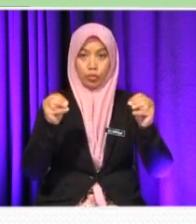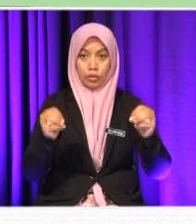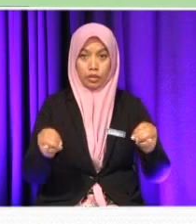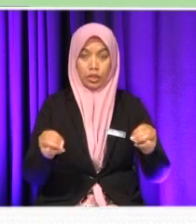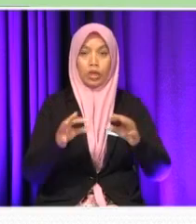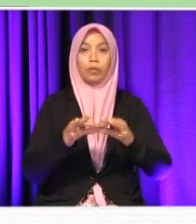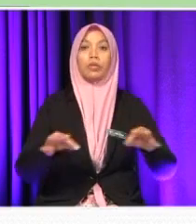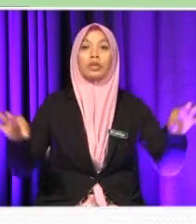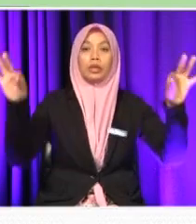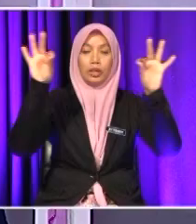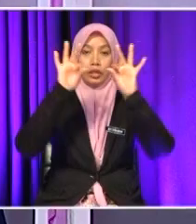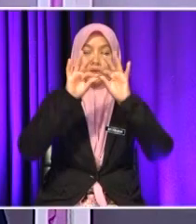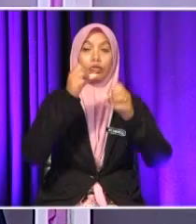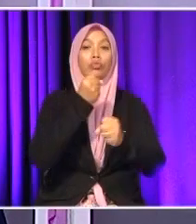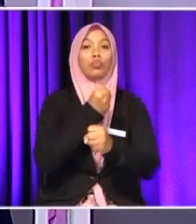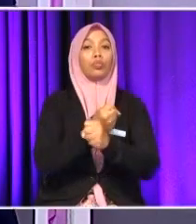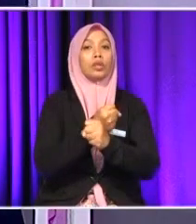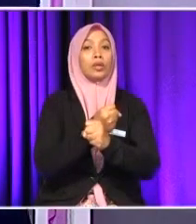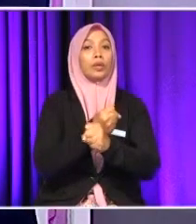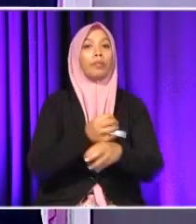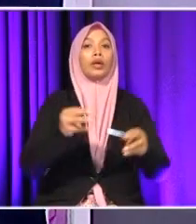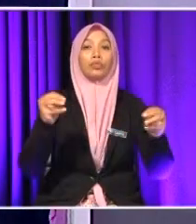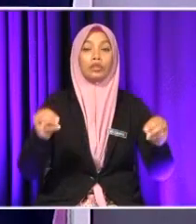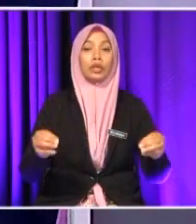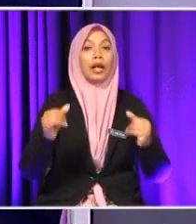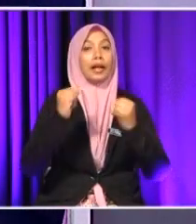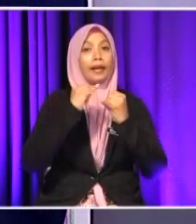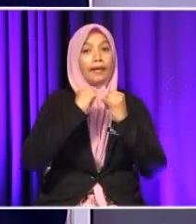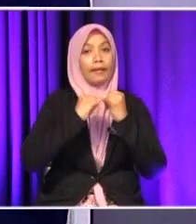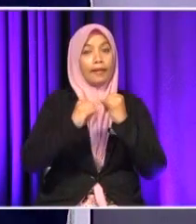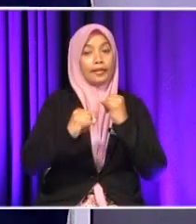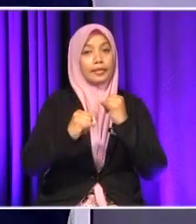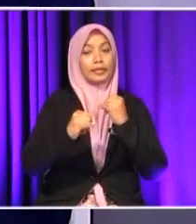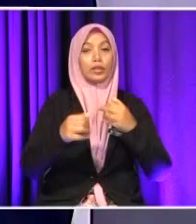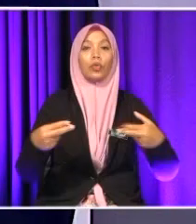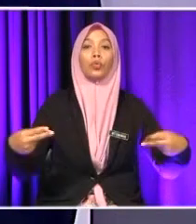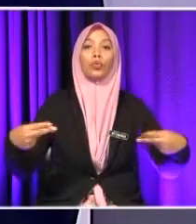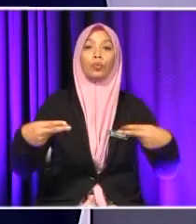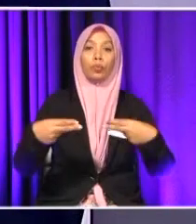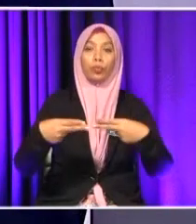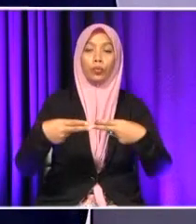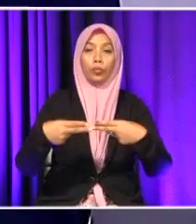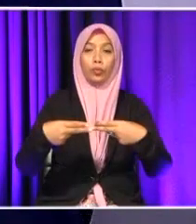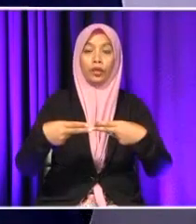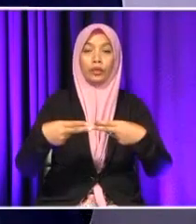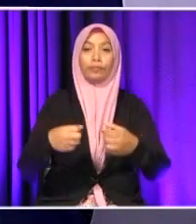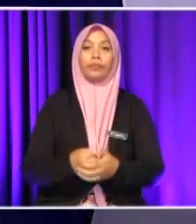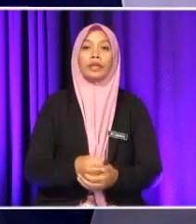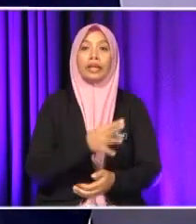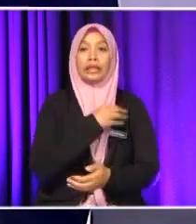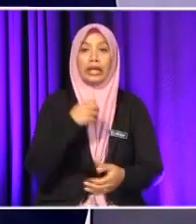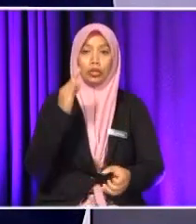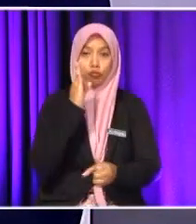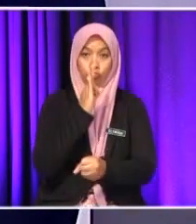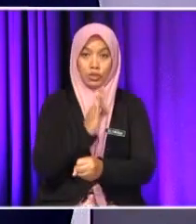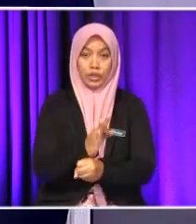dan perancangan sumber manusia. Baik. Dan akhir sekali kita akan lihat kepada hubungan penyelarasan antara fungsian.